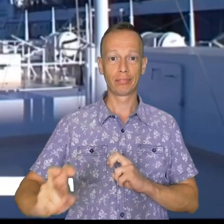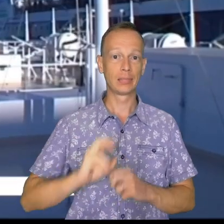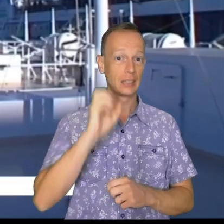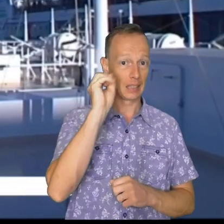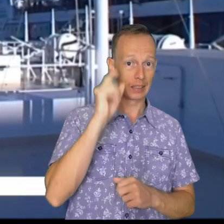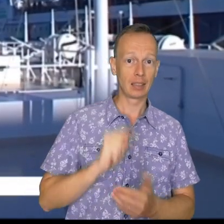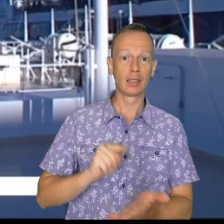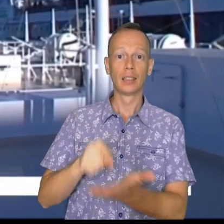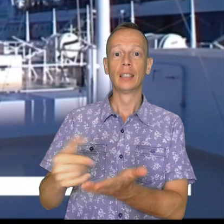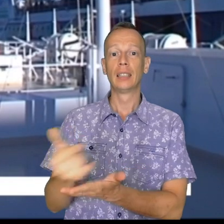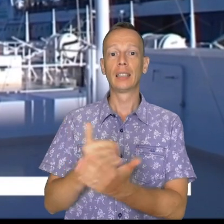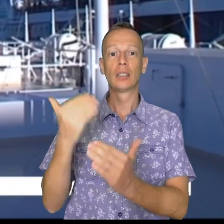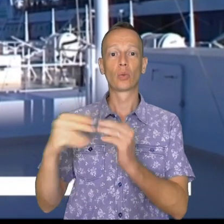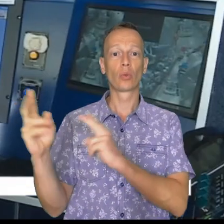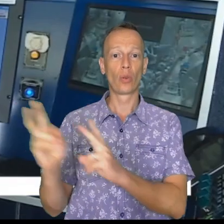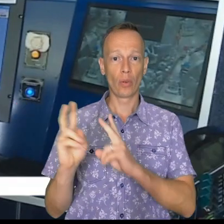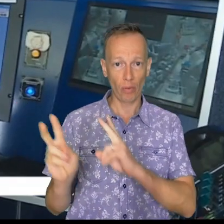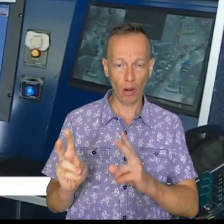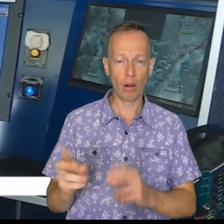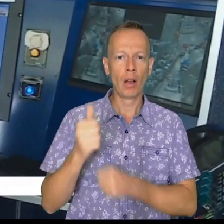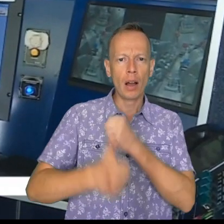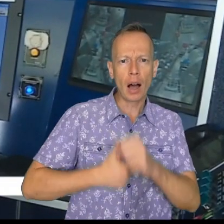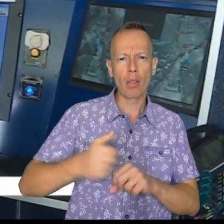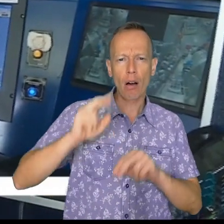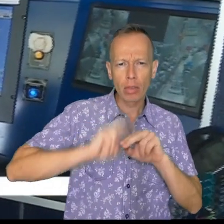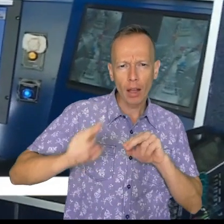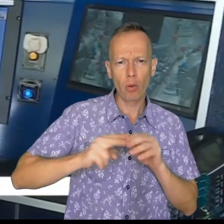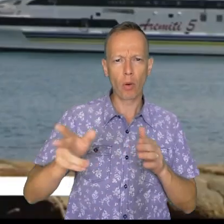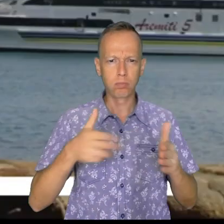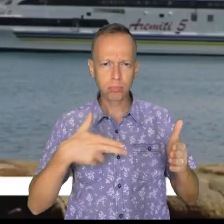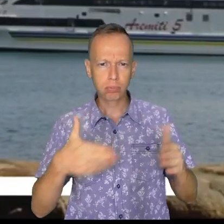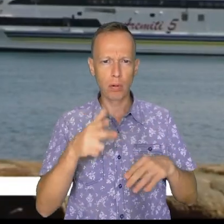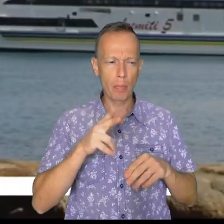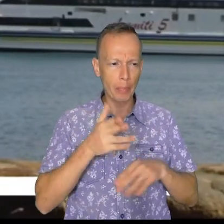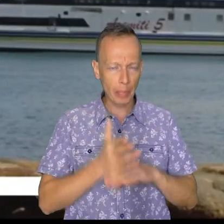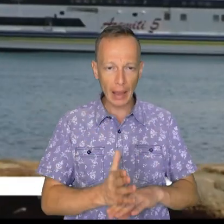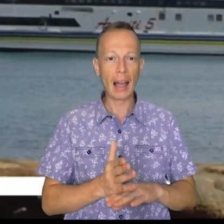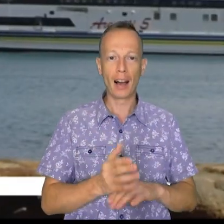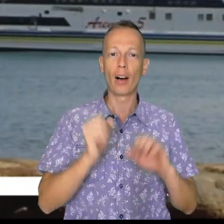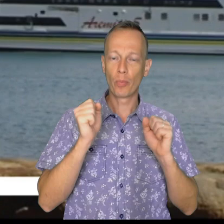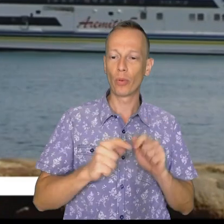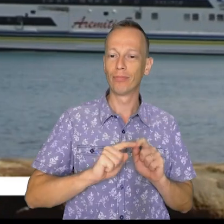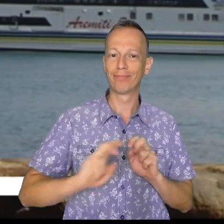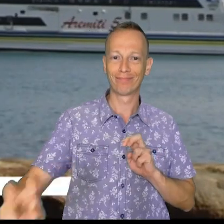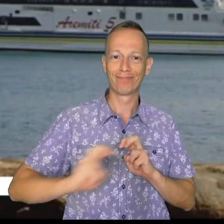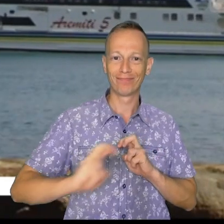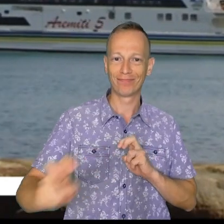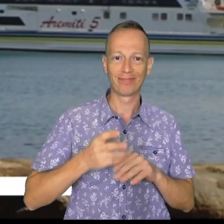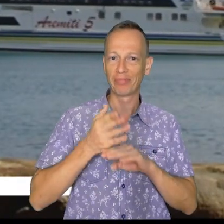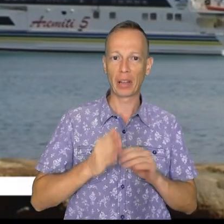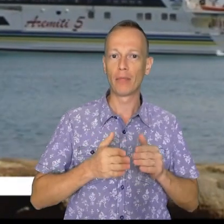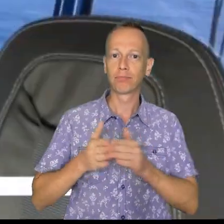et les îles sous le vent. Après plus d'1 an de travaux de carénage, l'armateur est prêt à l'exploitation de la ligne. Le